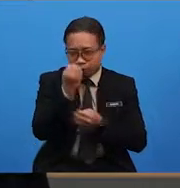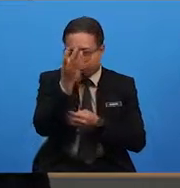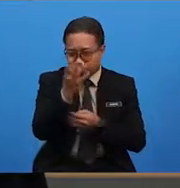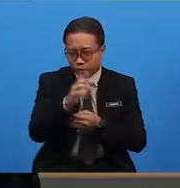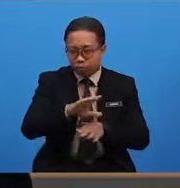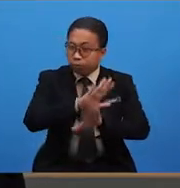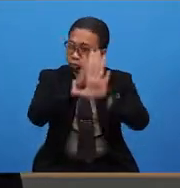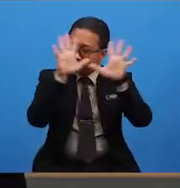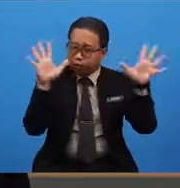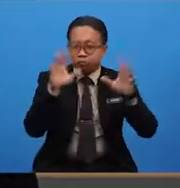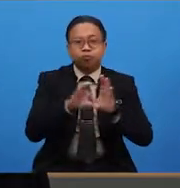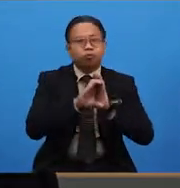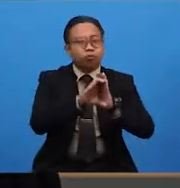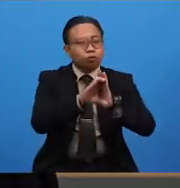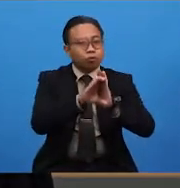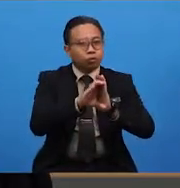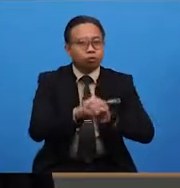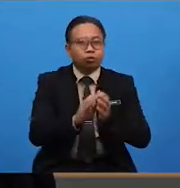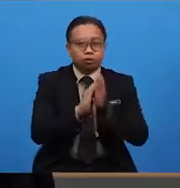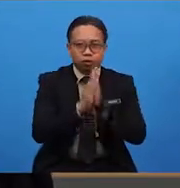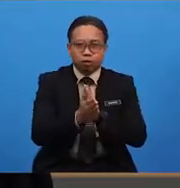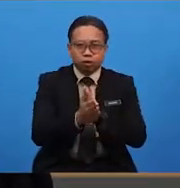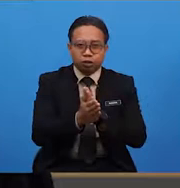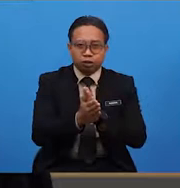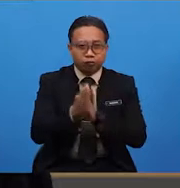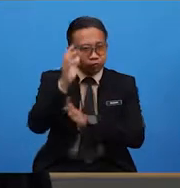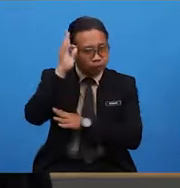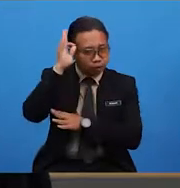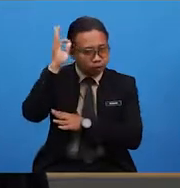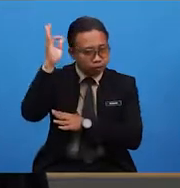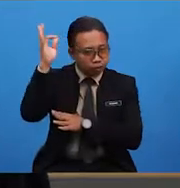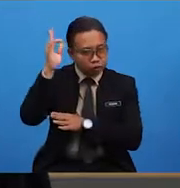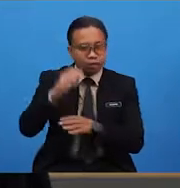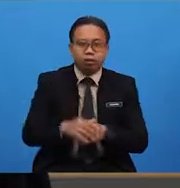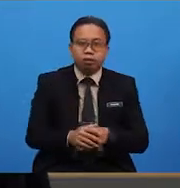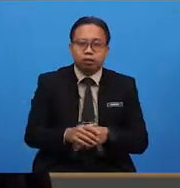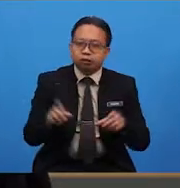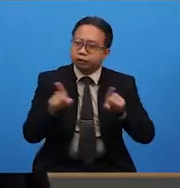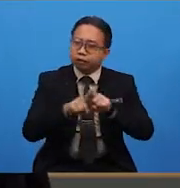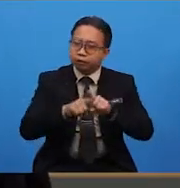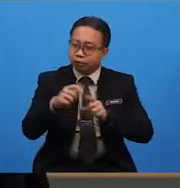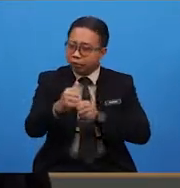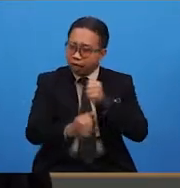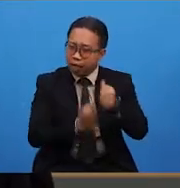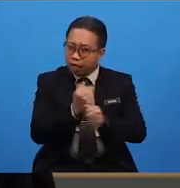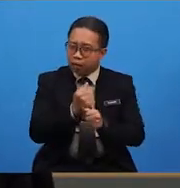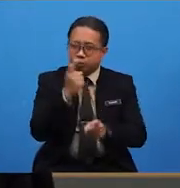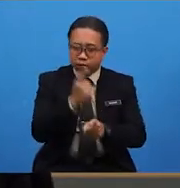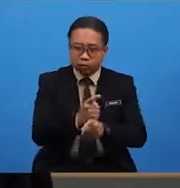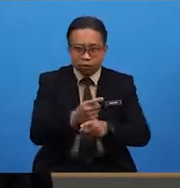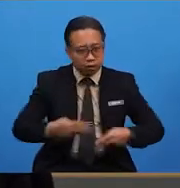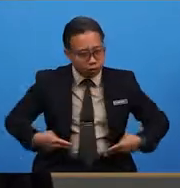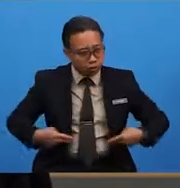jelas contohnya menjadikan fantasi seakan-akan alam realiti tetap menghidupkan